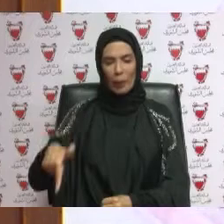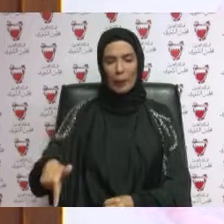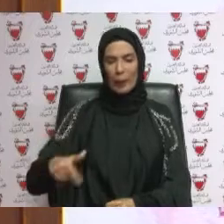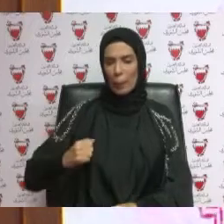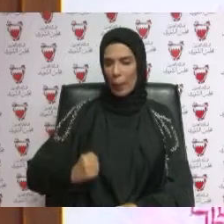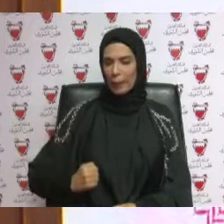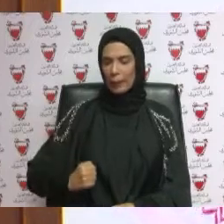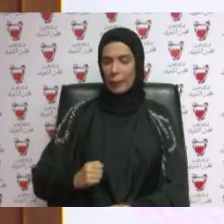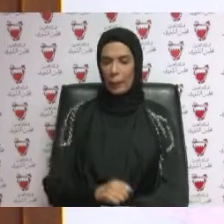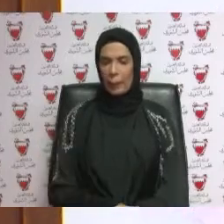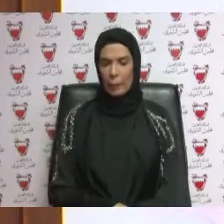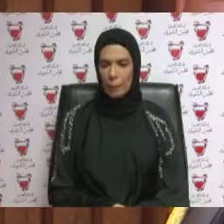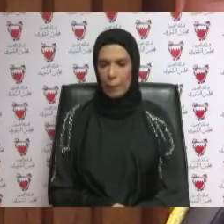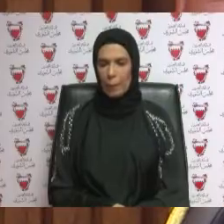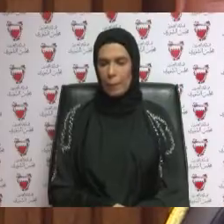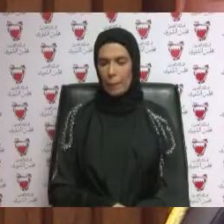البحرينيين.